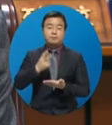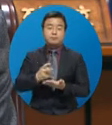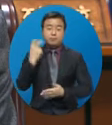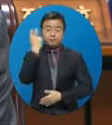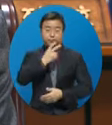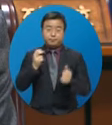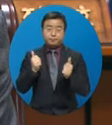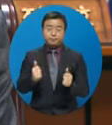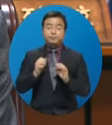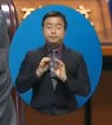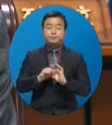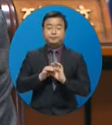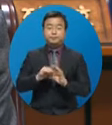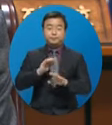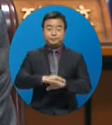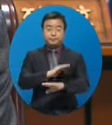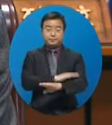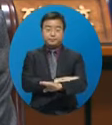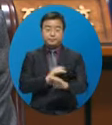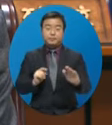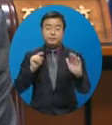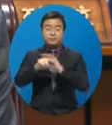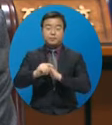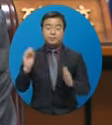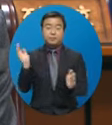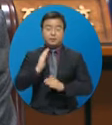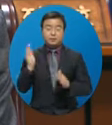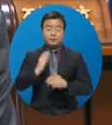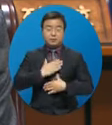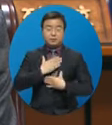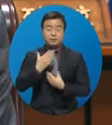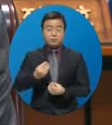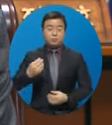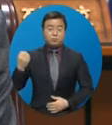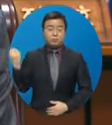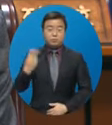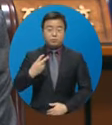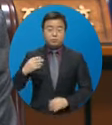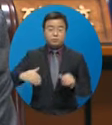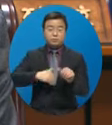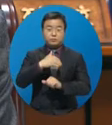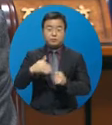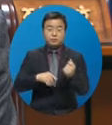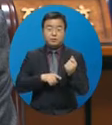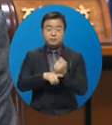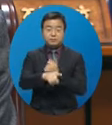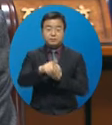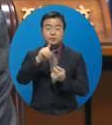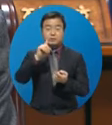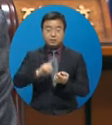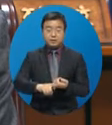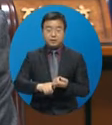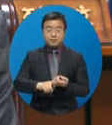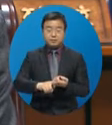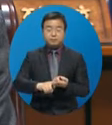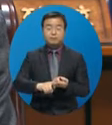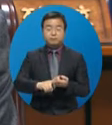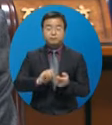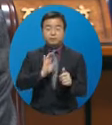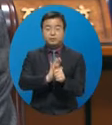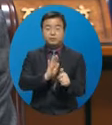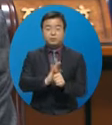실습에 임하는 학생들의 안전 문제와 현장 실습으로서의 의미가 담보될 수 있었으면